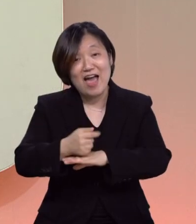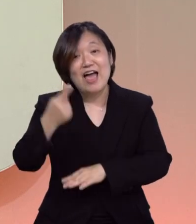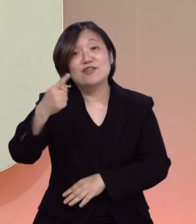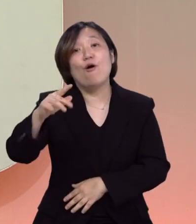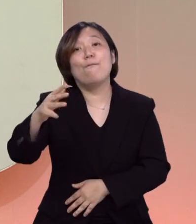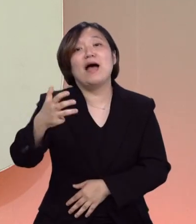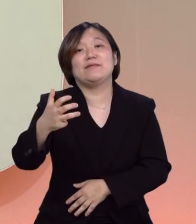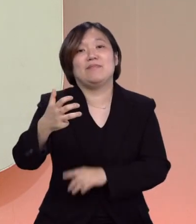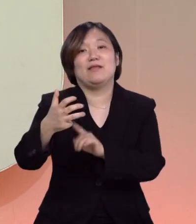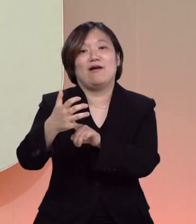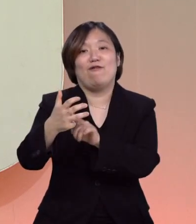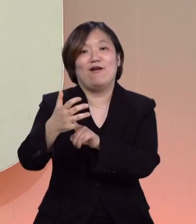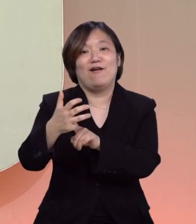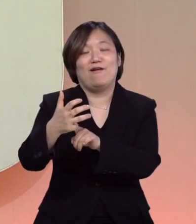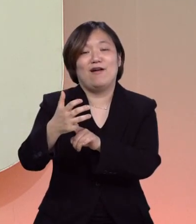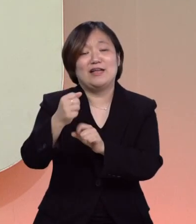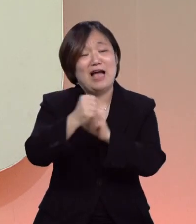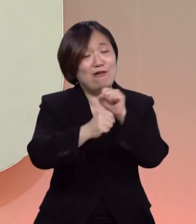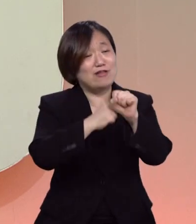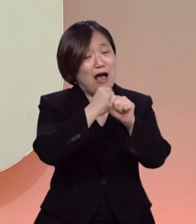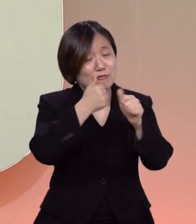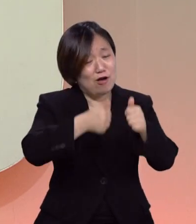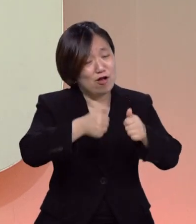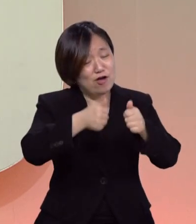순간이 형각 스님께서